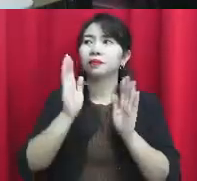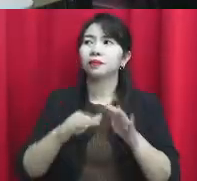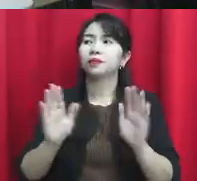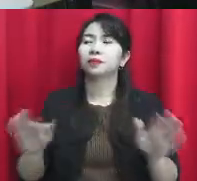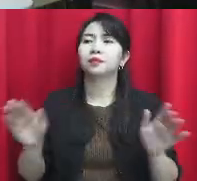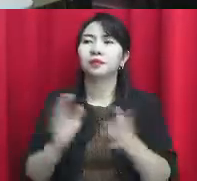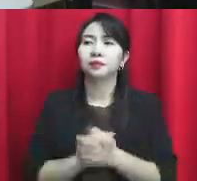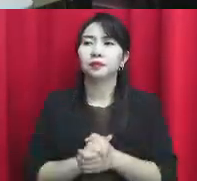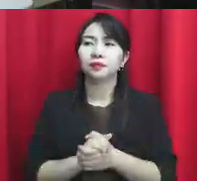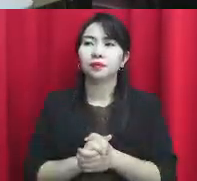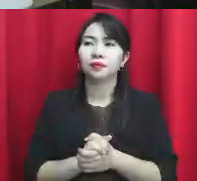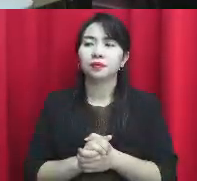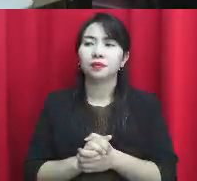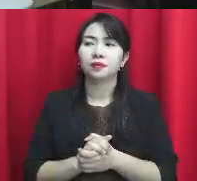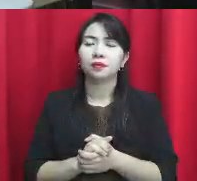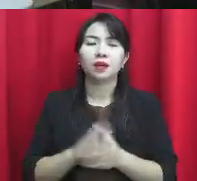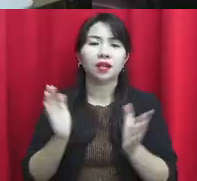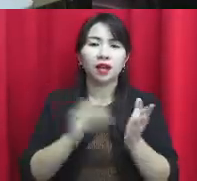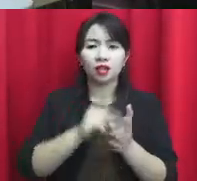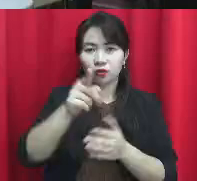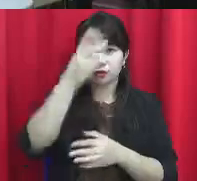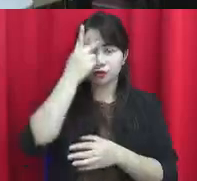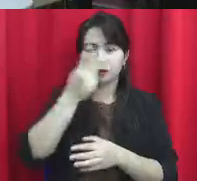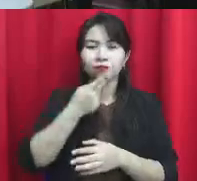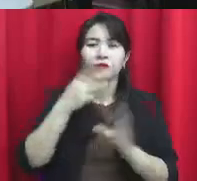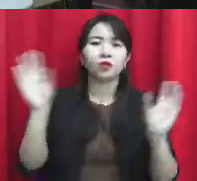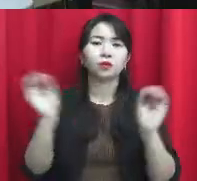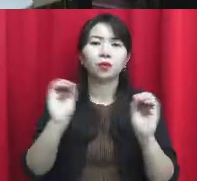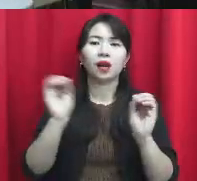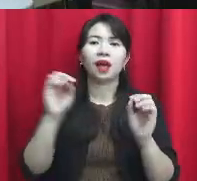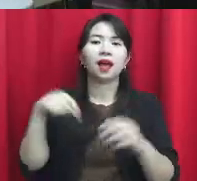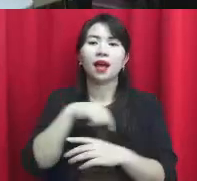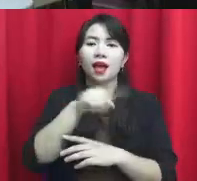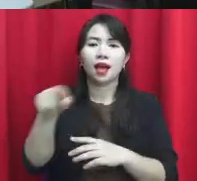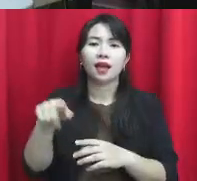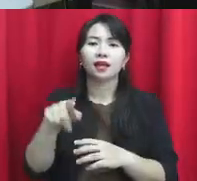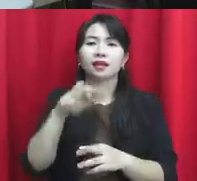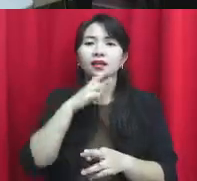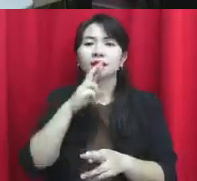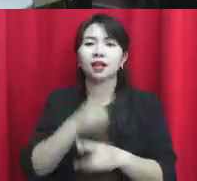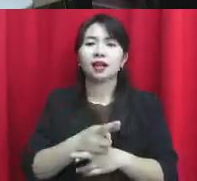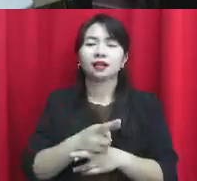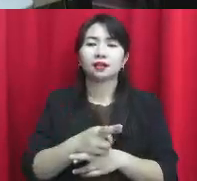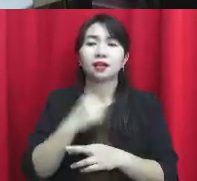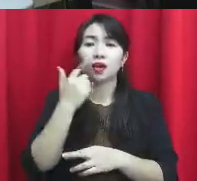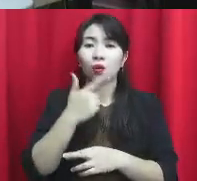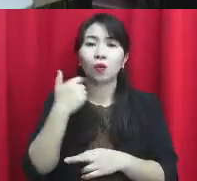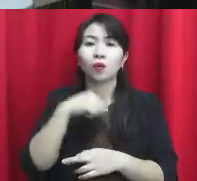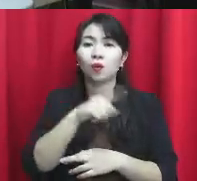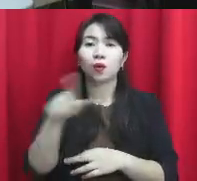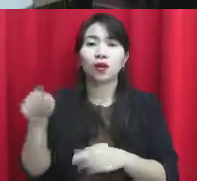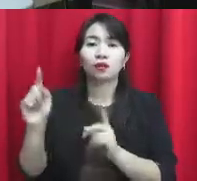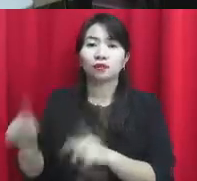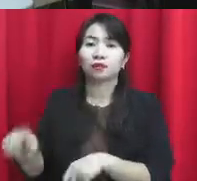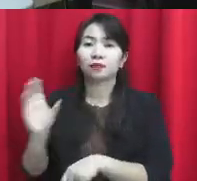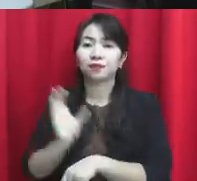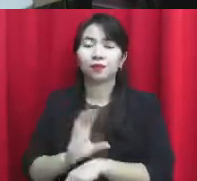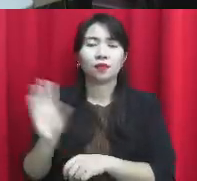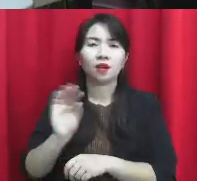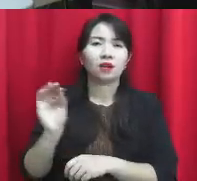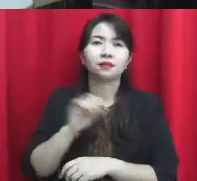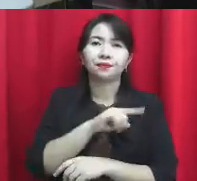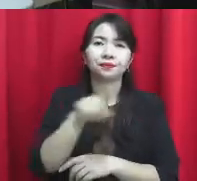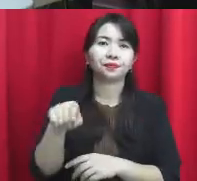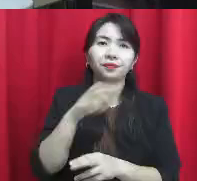parents wala tayong karapatan na o sino man tayong guardian sino man tayo sa simbahan wala tayong